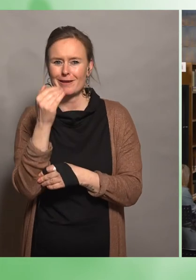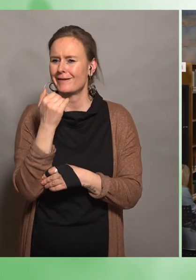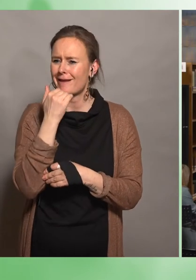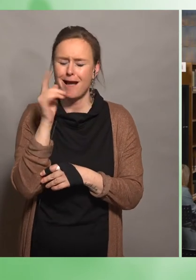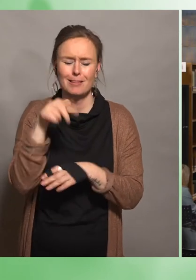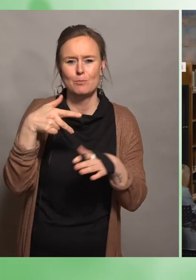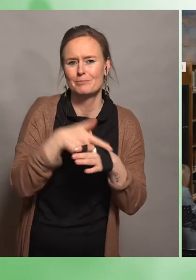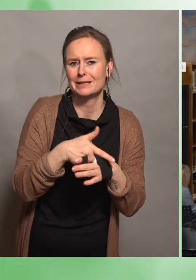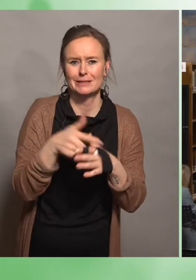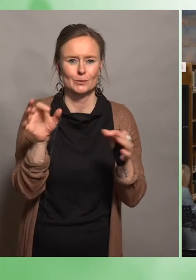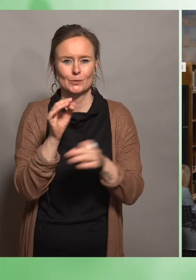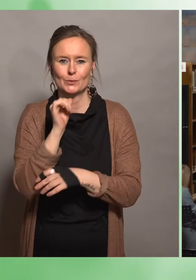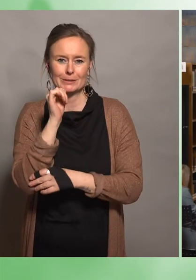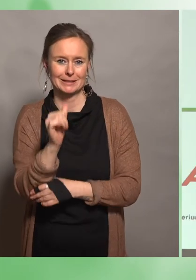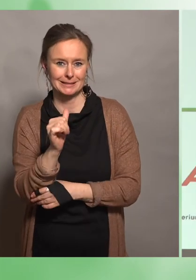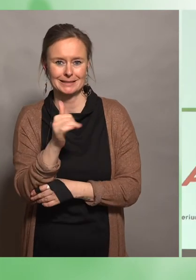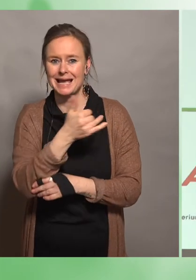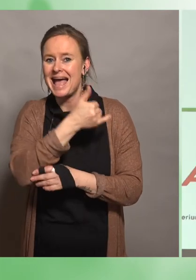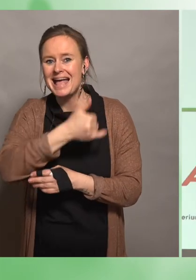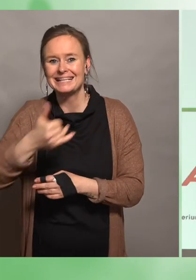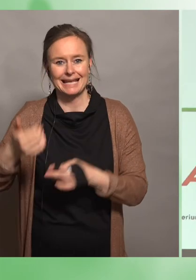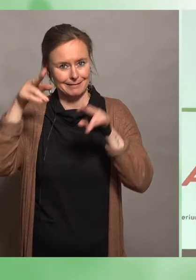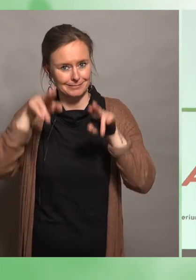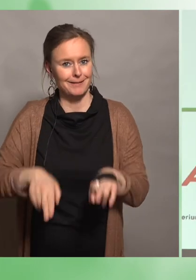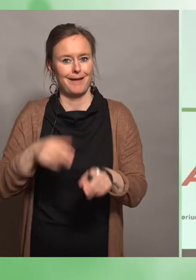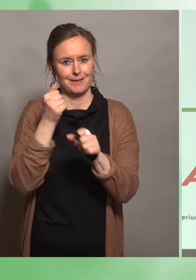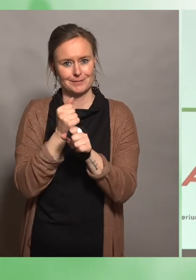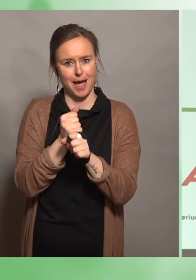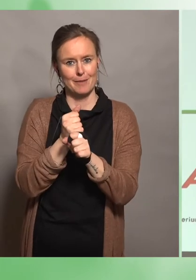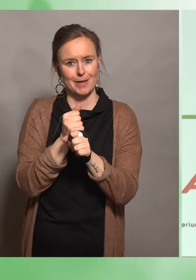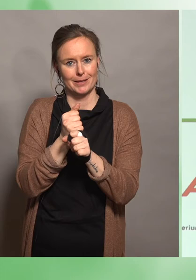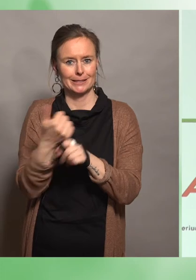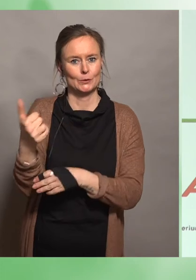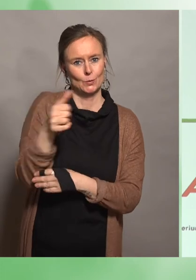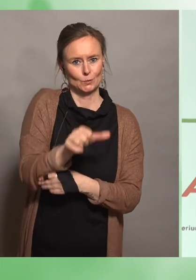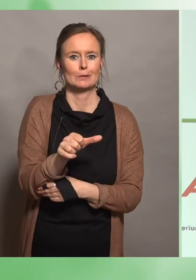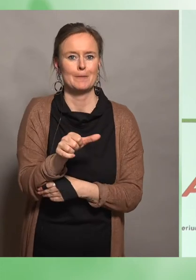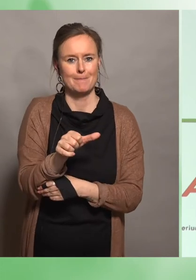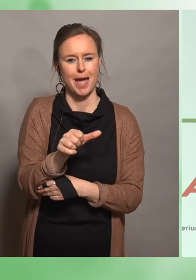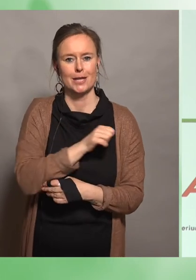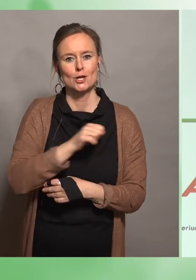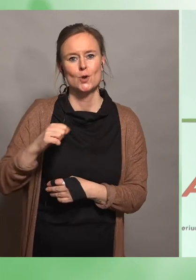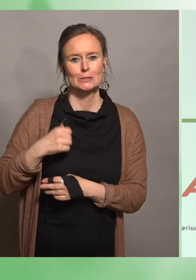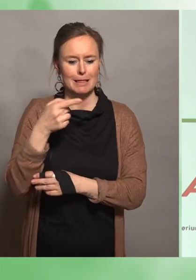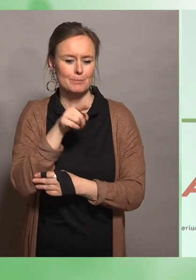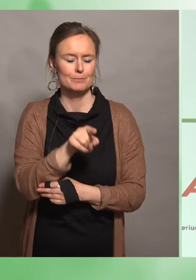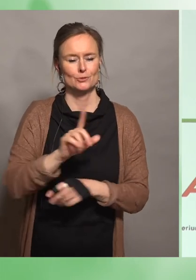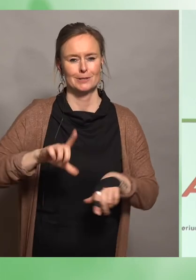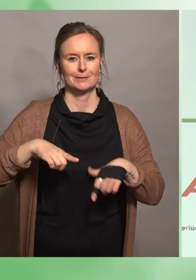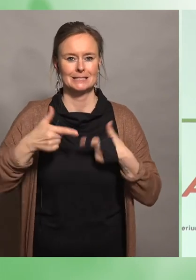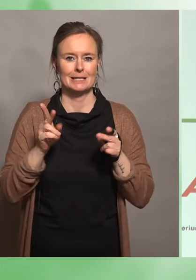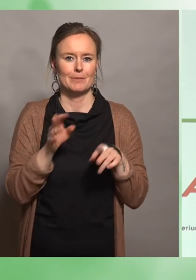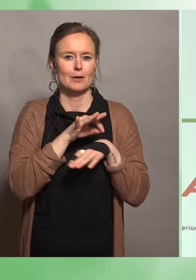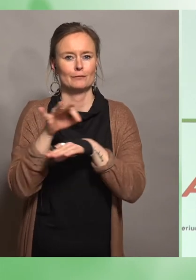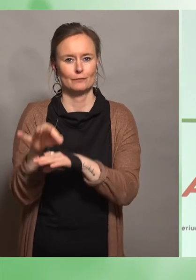nicht, die Berechtigung hat zu arbeiten und teilzuhaben und ein selbstbestimmtes Leben zu führen. Wir